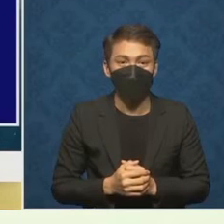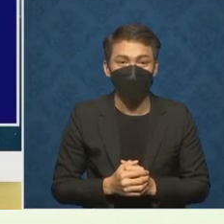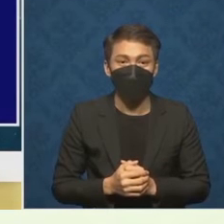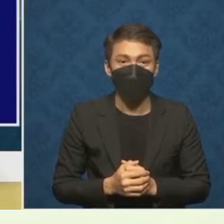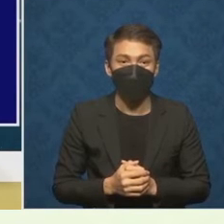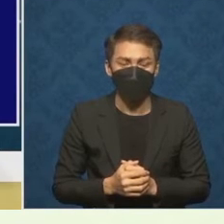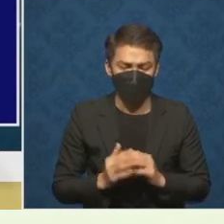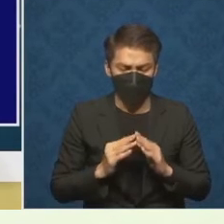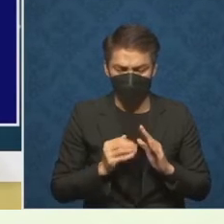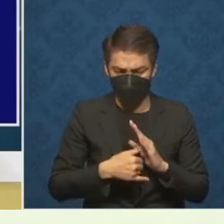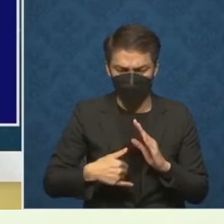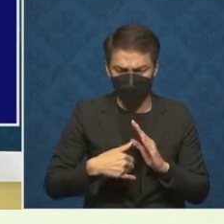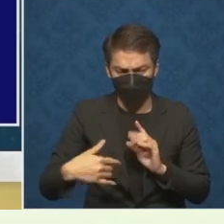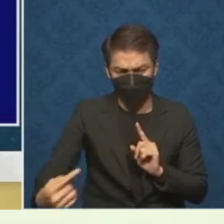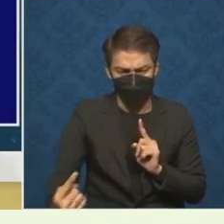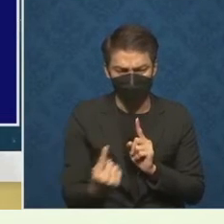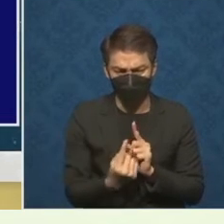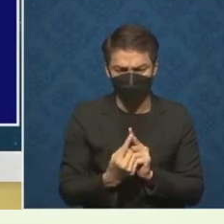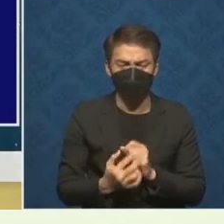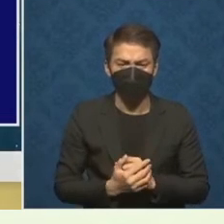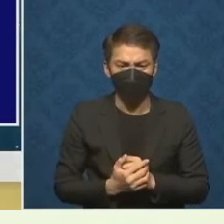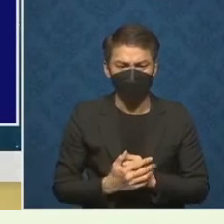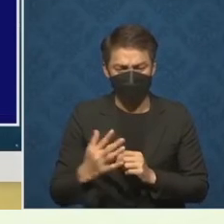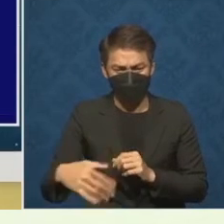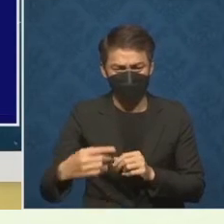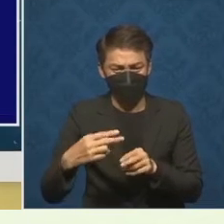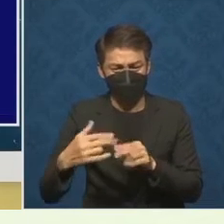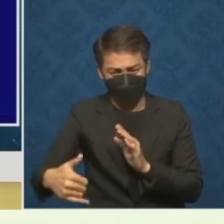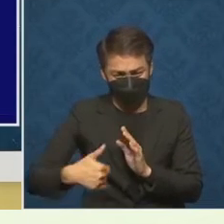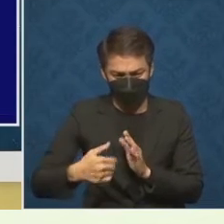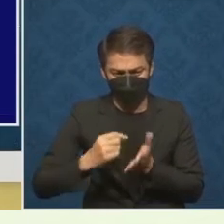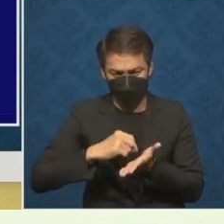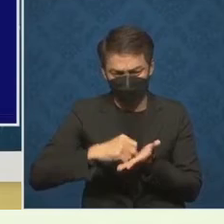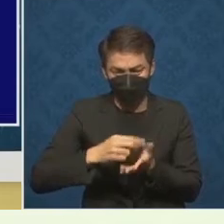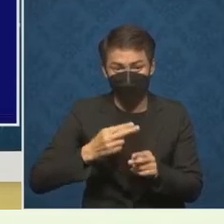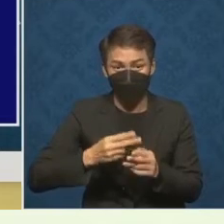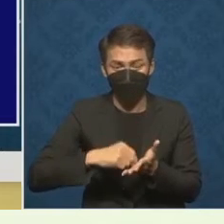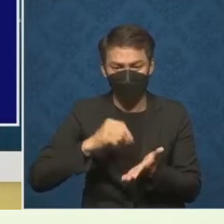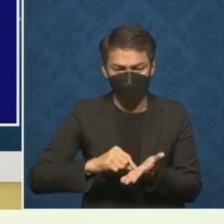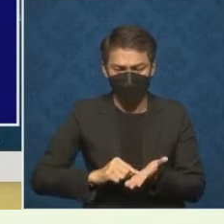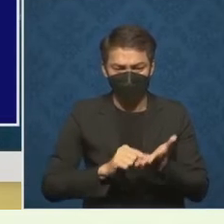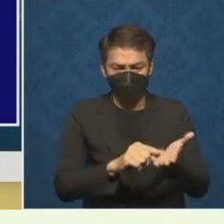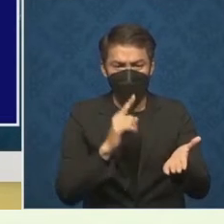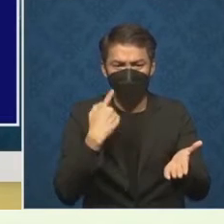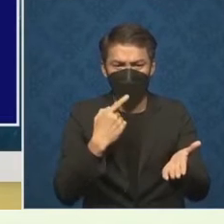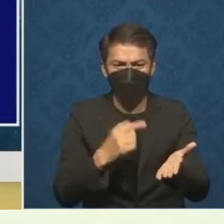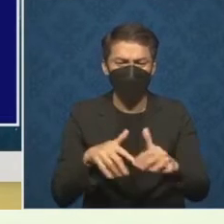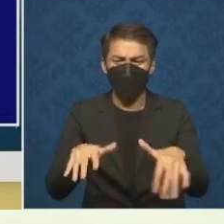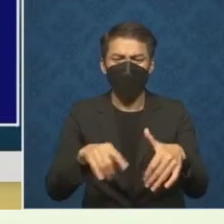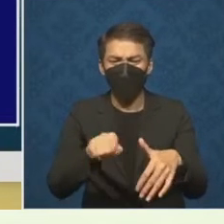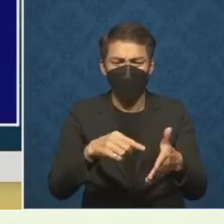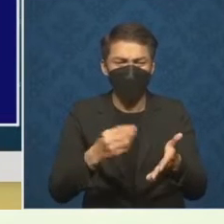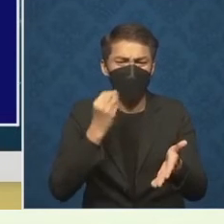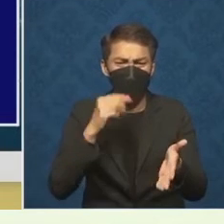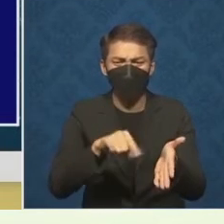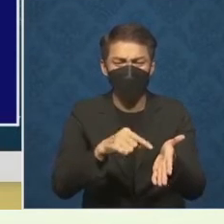เขาหาก ัน เอง แล้วไปส่งชื่อให้ใครอ่ะคนที่มาจดชื่อคือใครอ่ะ คนแถวบ้านค่ะ คนแถวบ้าน เดี๋ยวตอบ